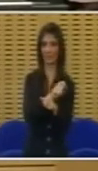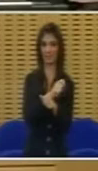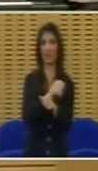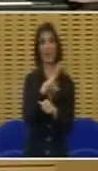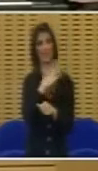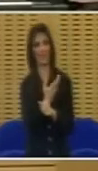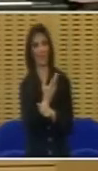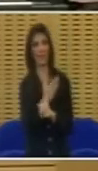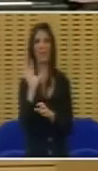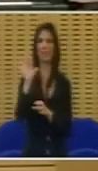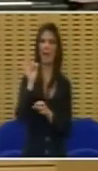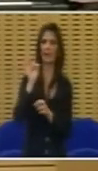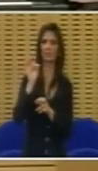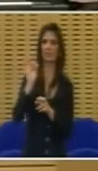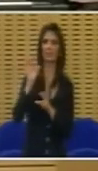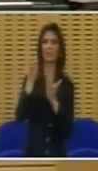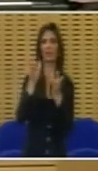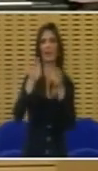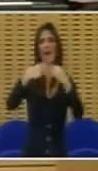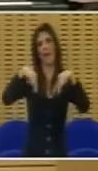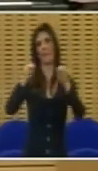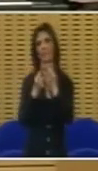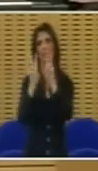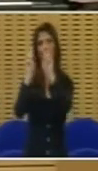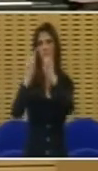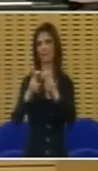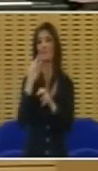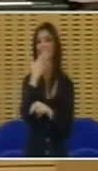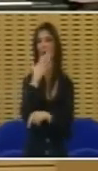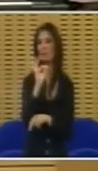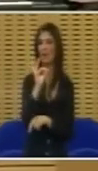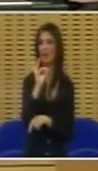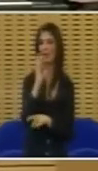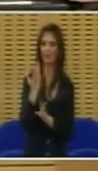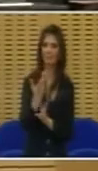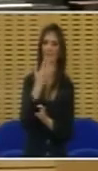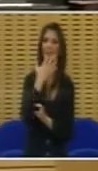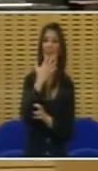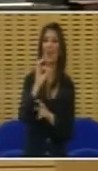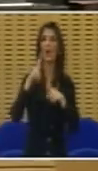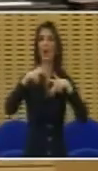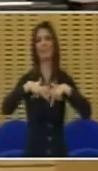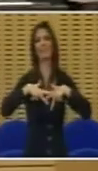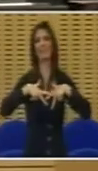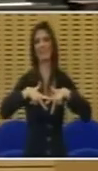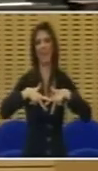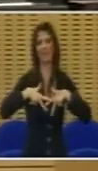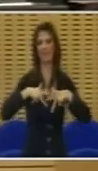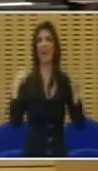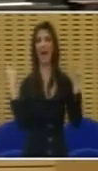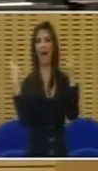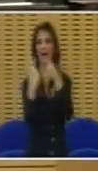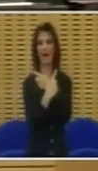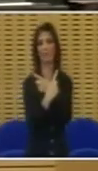ΠΙΚΗ. Ο λόγος ήταν προφανής. Η κυβέρνηση, σε αντίθεση με την καθολική απέτηση του λαού